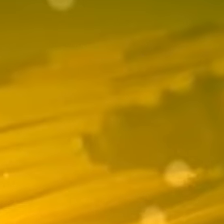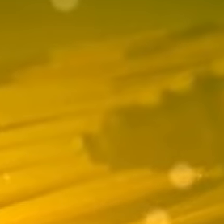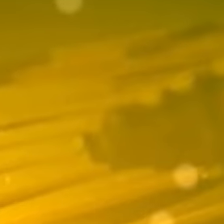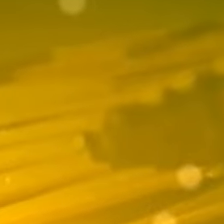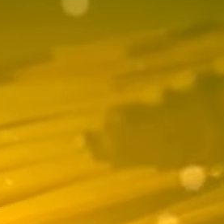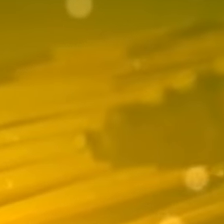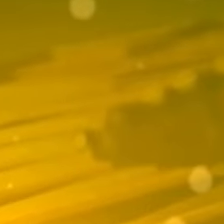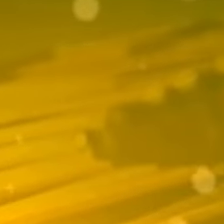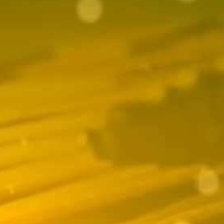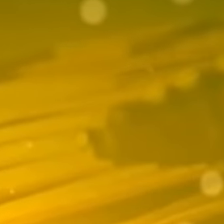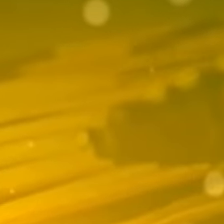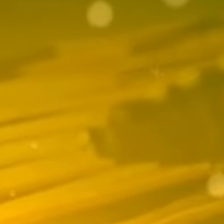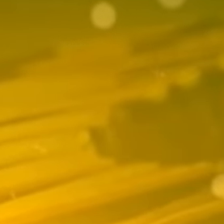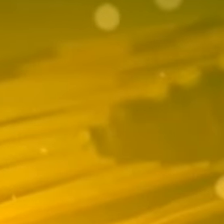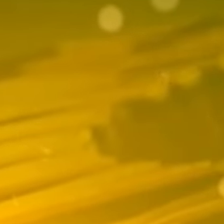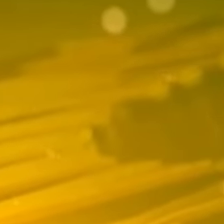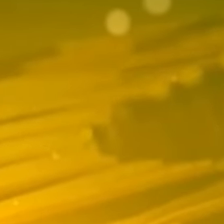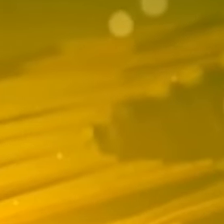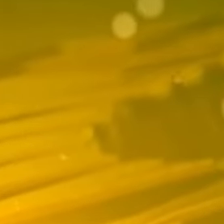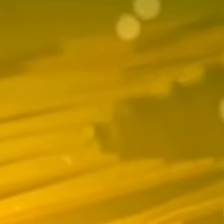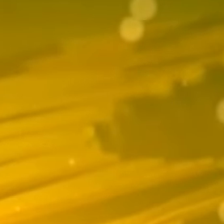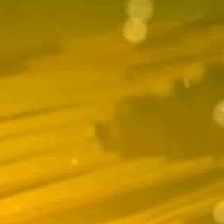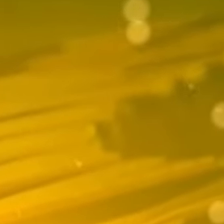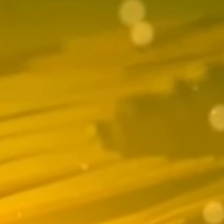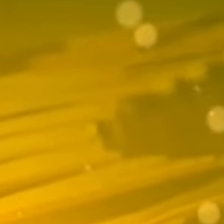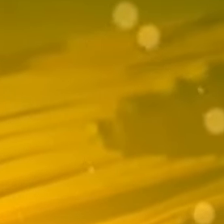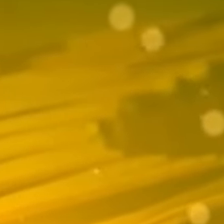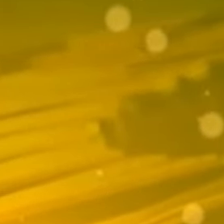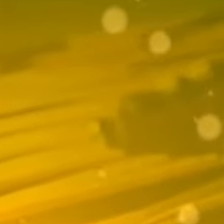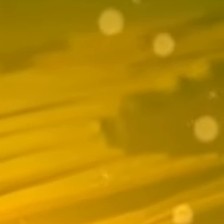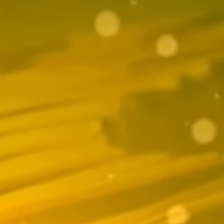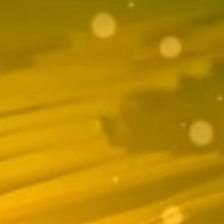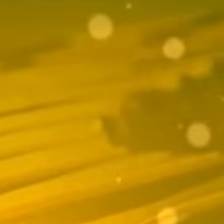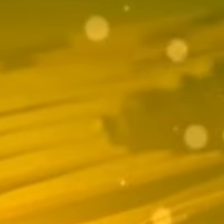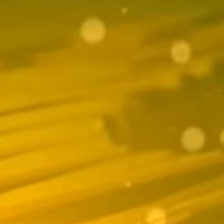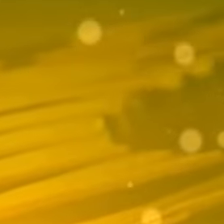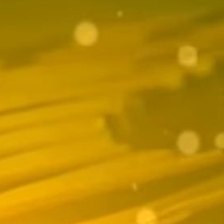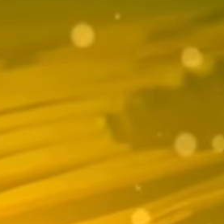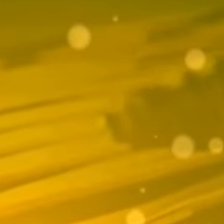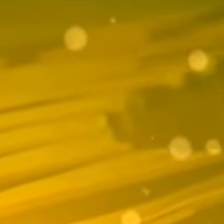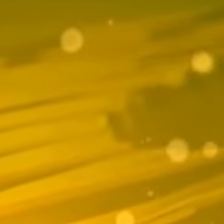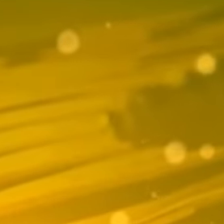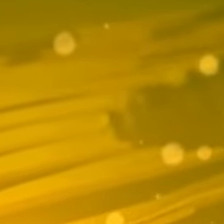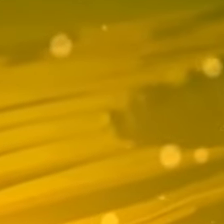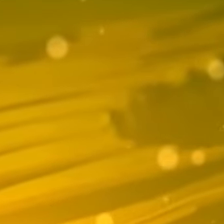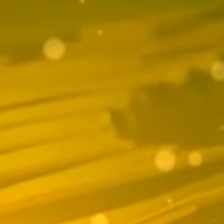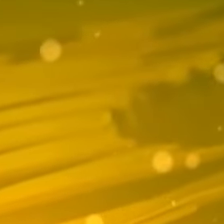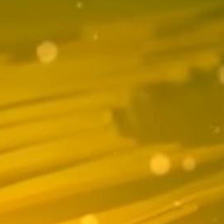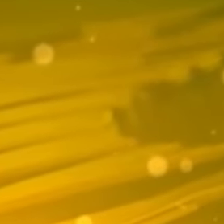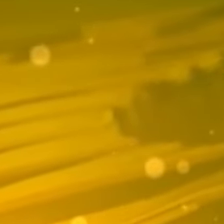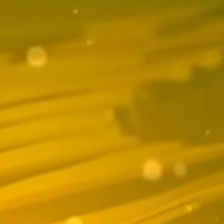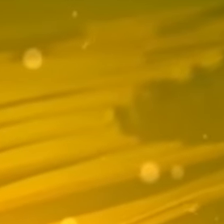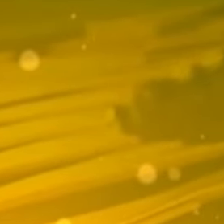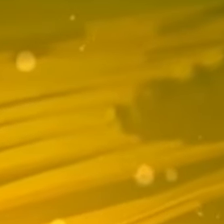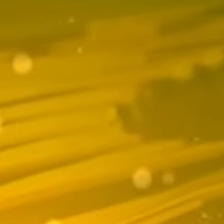أسأل عن المرضع الصائمة، إذا أجهدها الرضاع وأحست أثناء